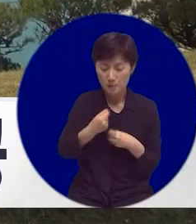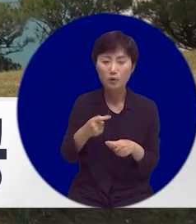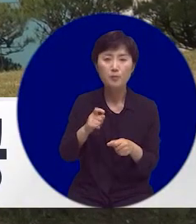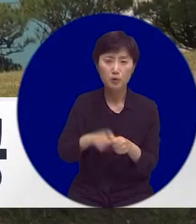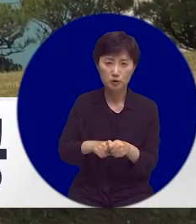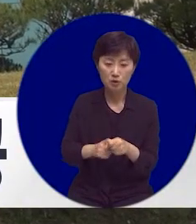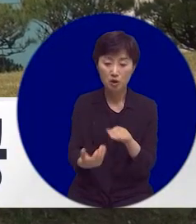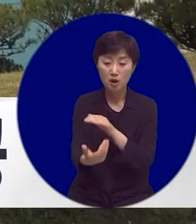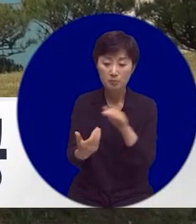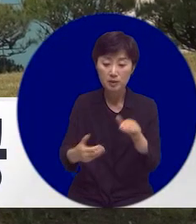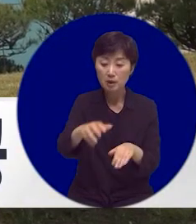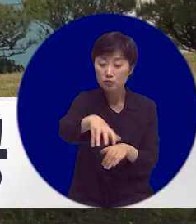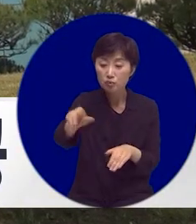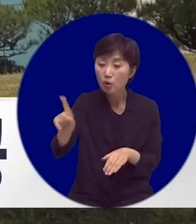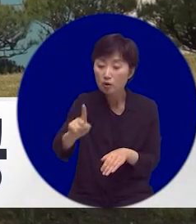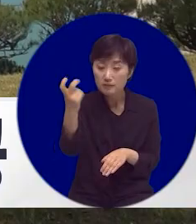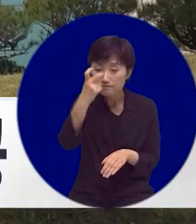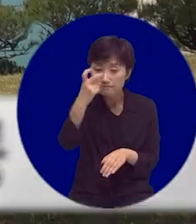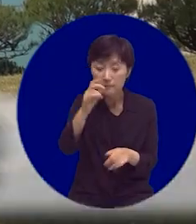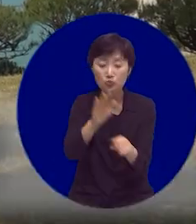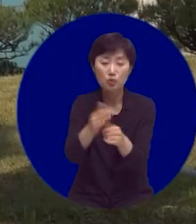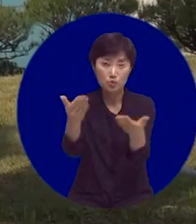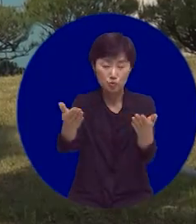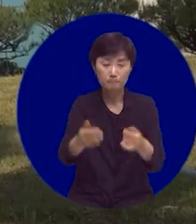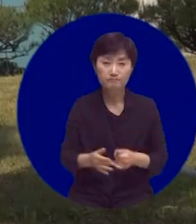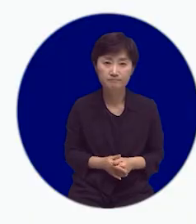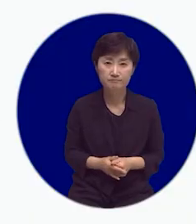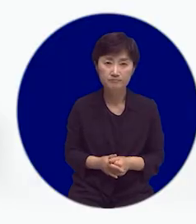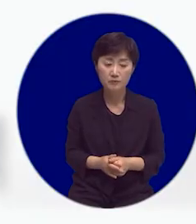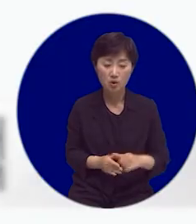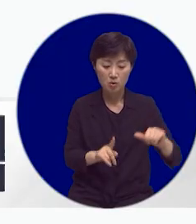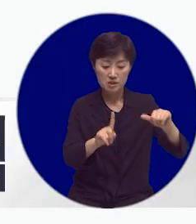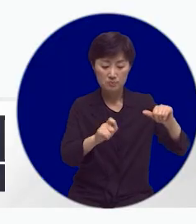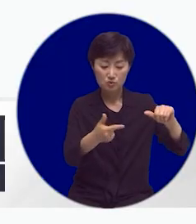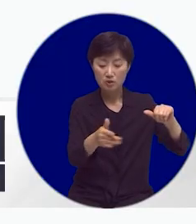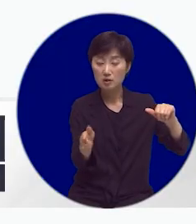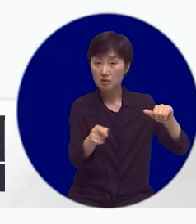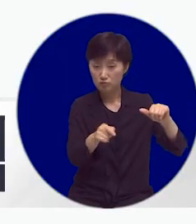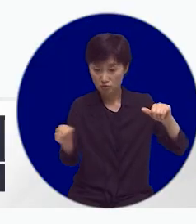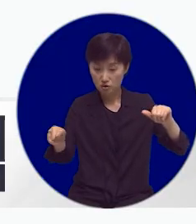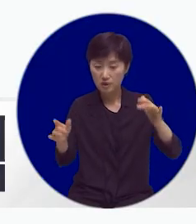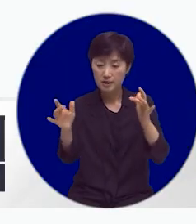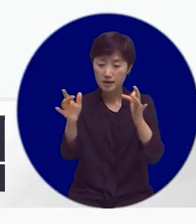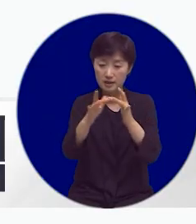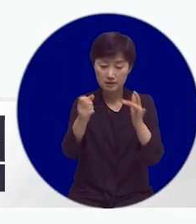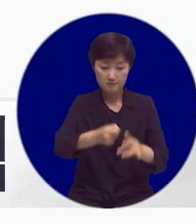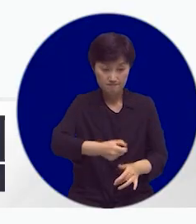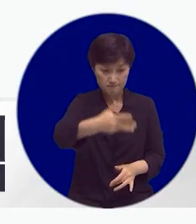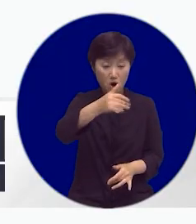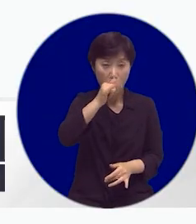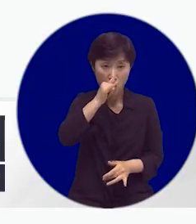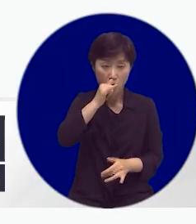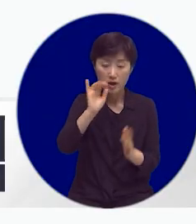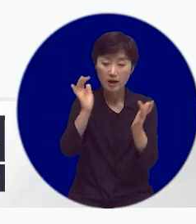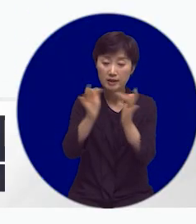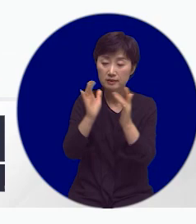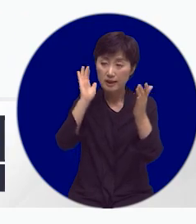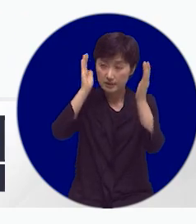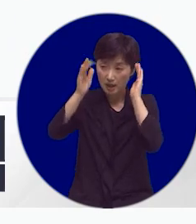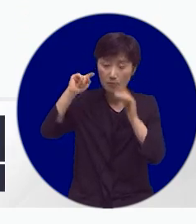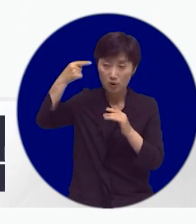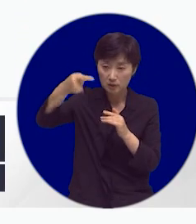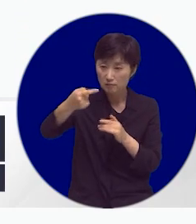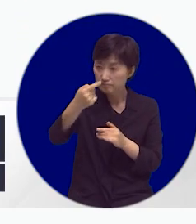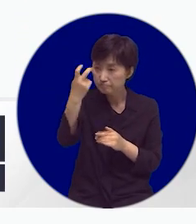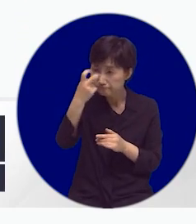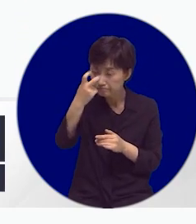위해 사전투표소 찾기 서비스를 제공합니다. 5월 16일부터 중앙선관위 홈페이지나 네이버, 다음 등의